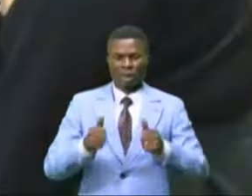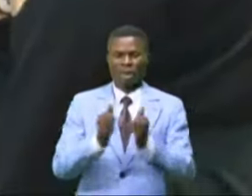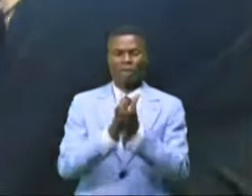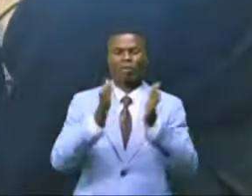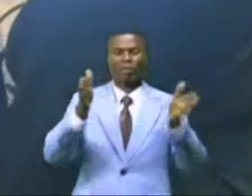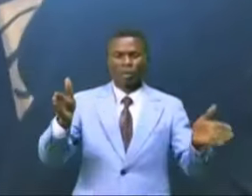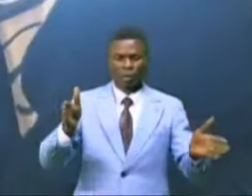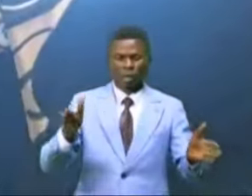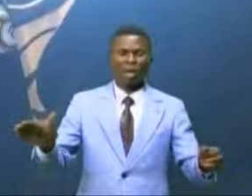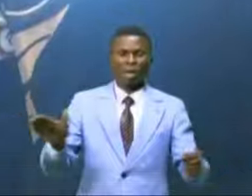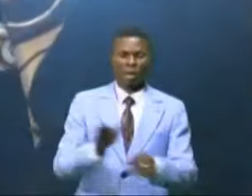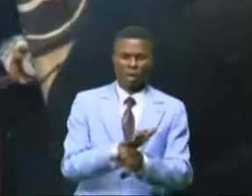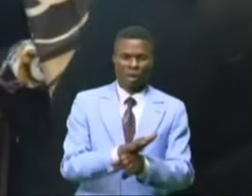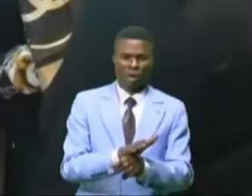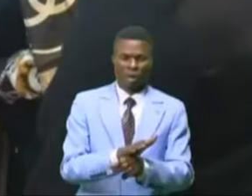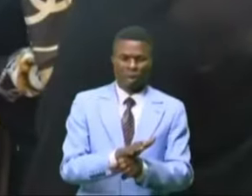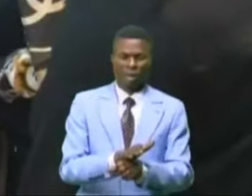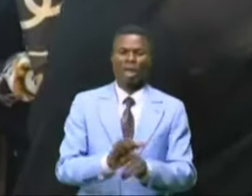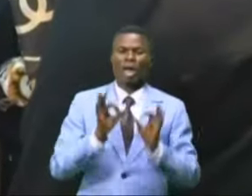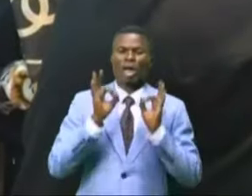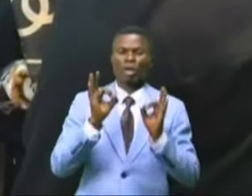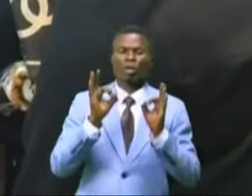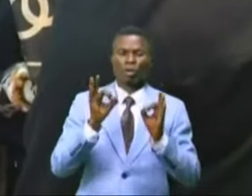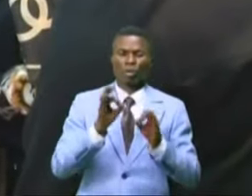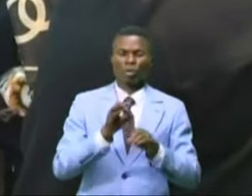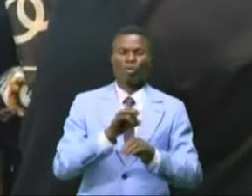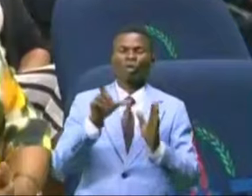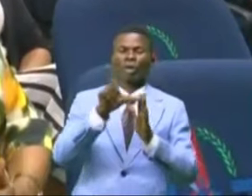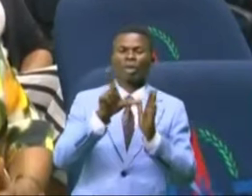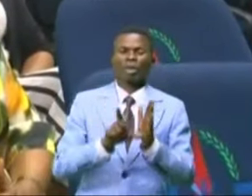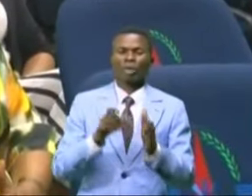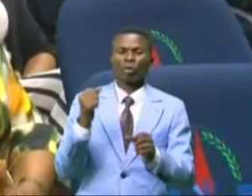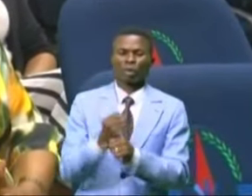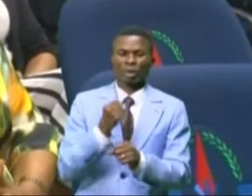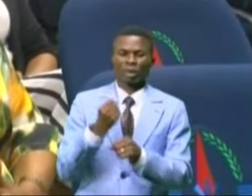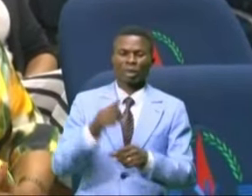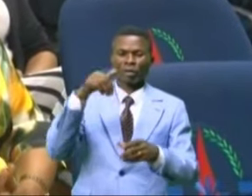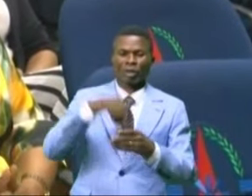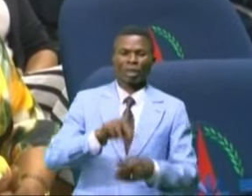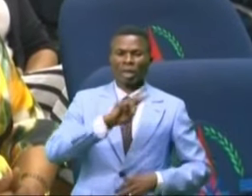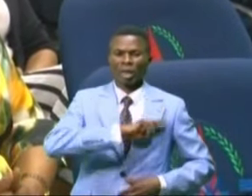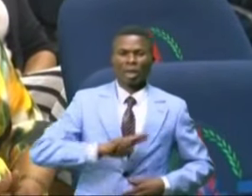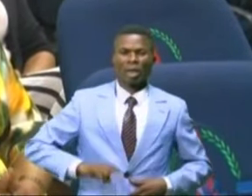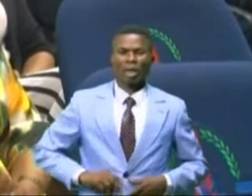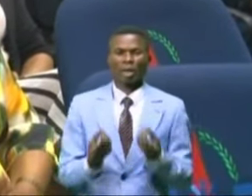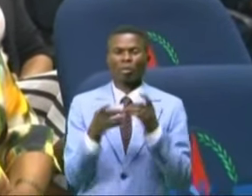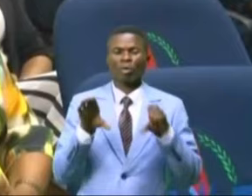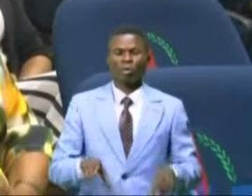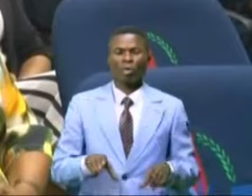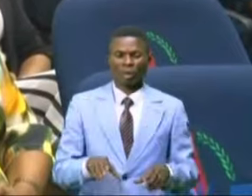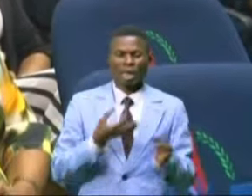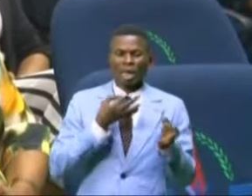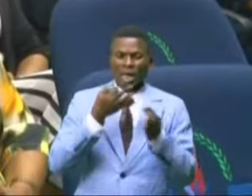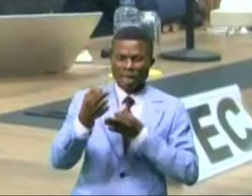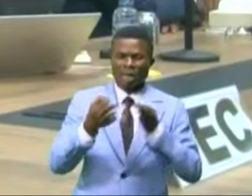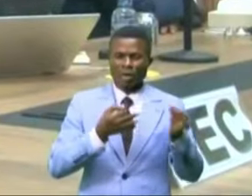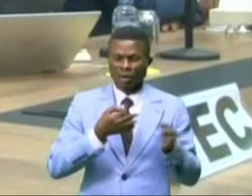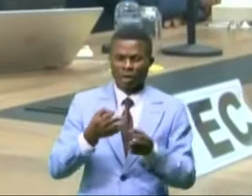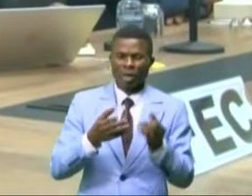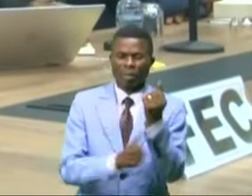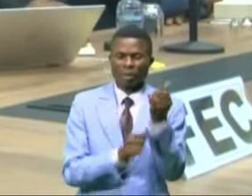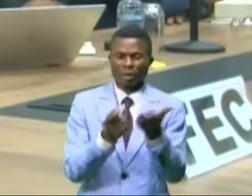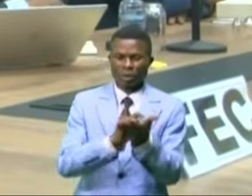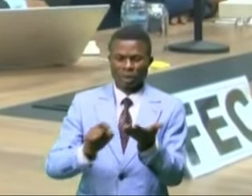d'ensemble complète et actualisée de la législation du travail en République démocratique du Congo, a expliqué